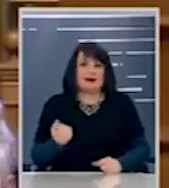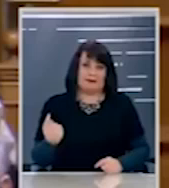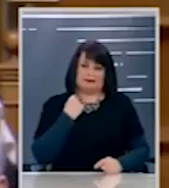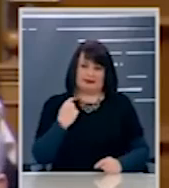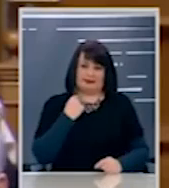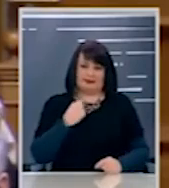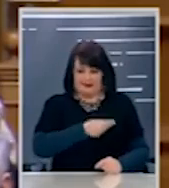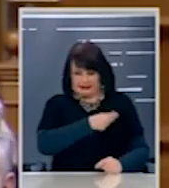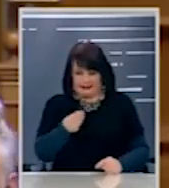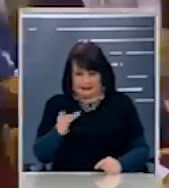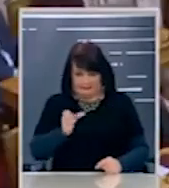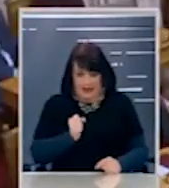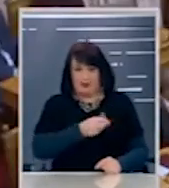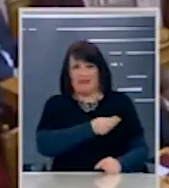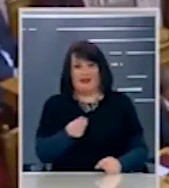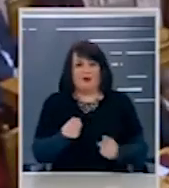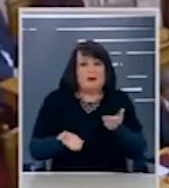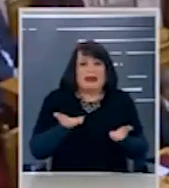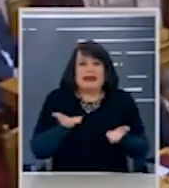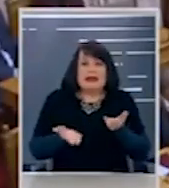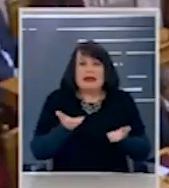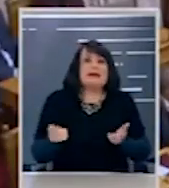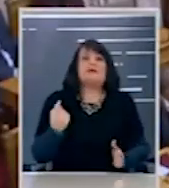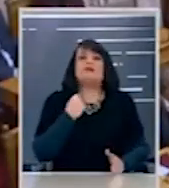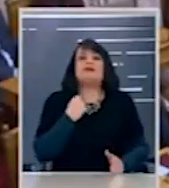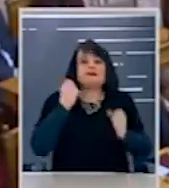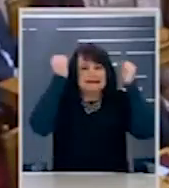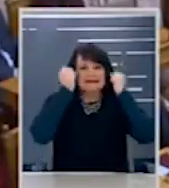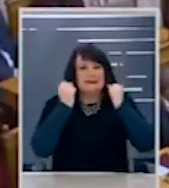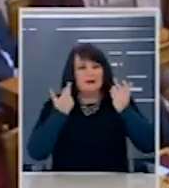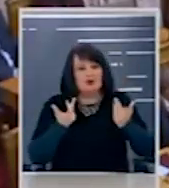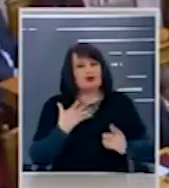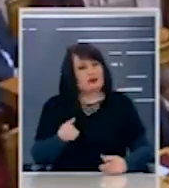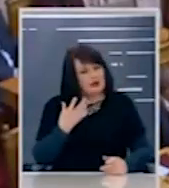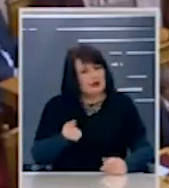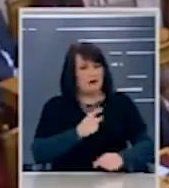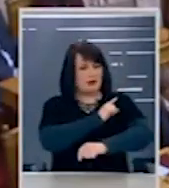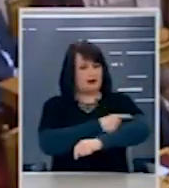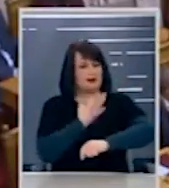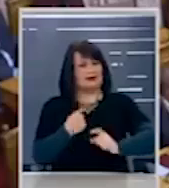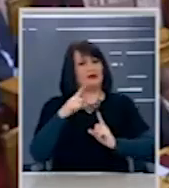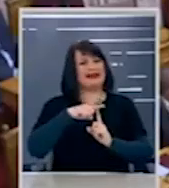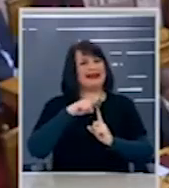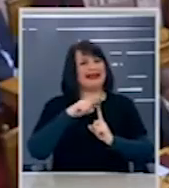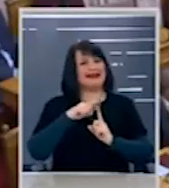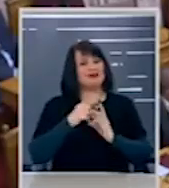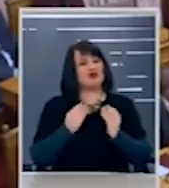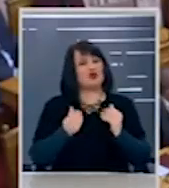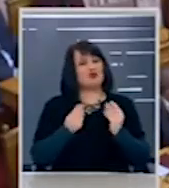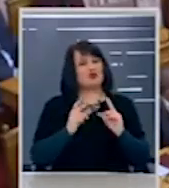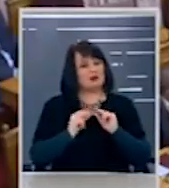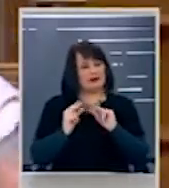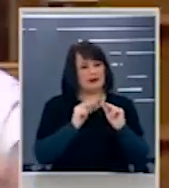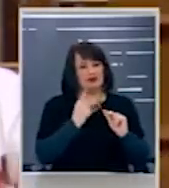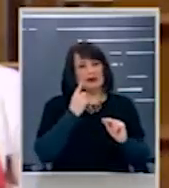θα μπορέσει να ισοσκελίσει την απώλεια. Υπάρχουν οι δυνατότητες τεχνικά να το κουβεντιάσουμε, προτείνετε